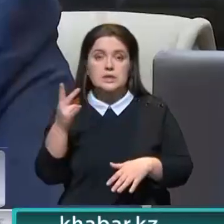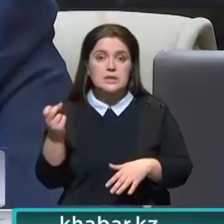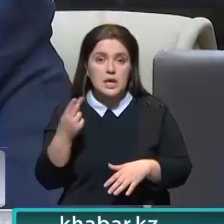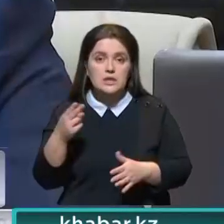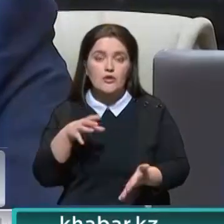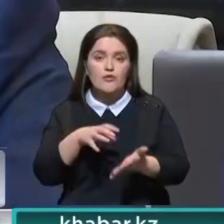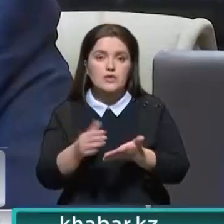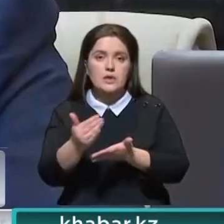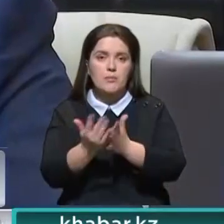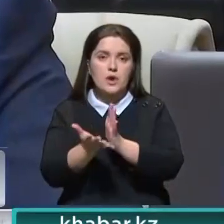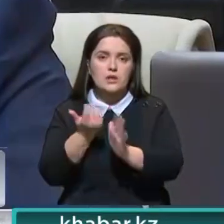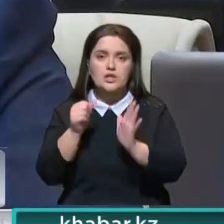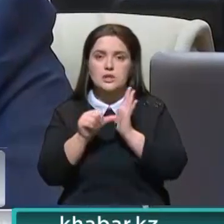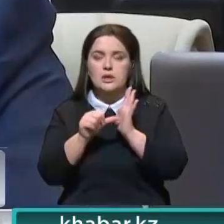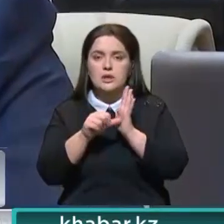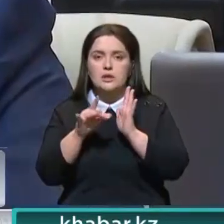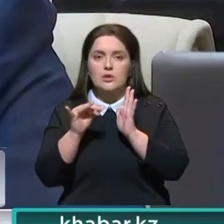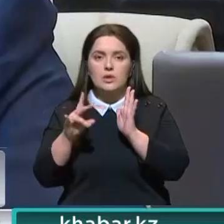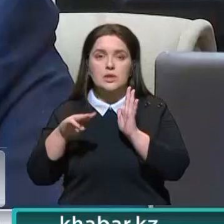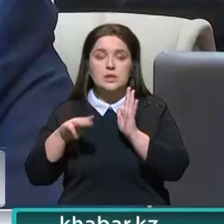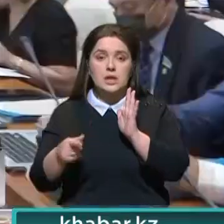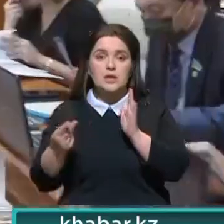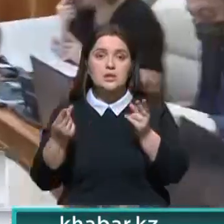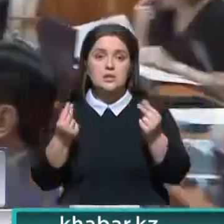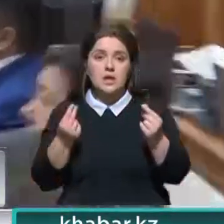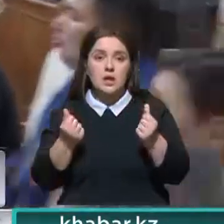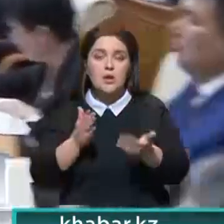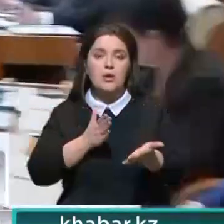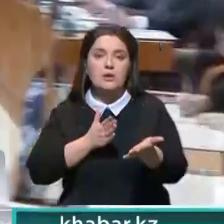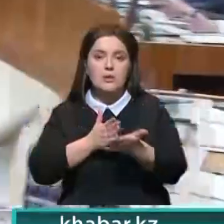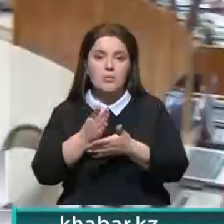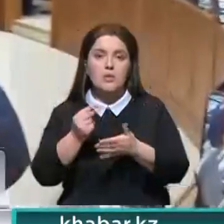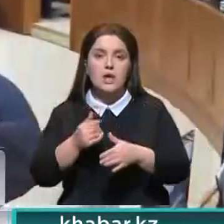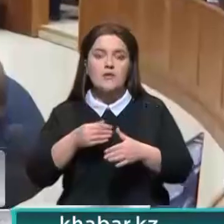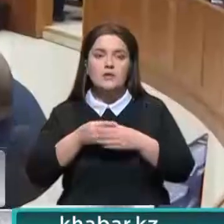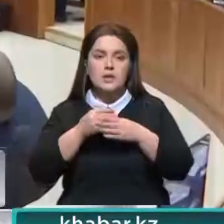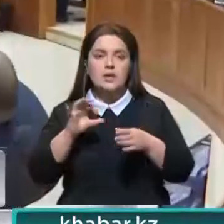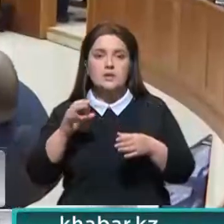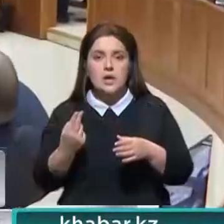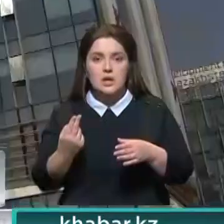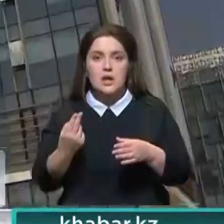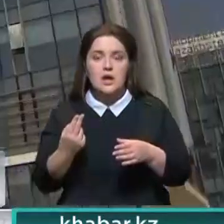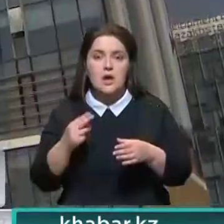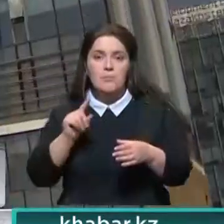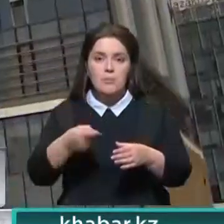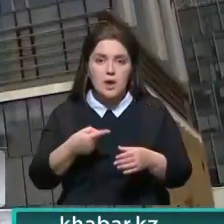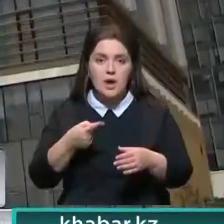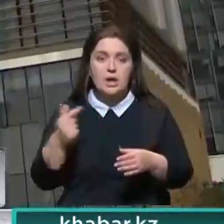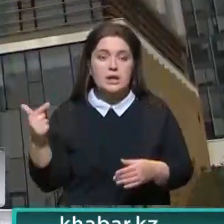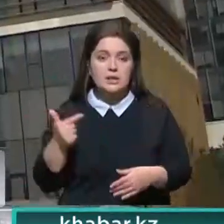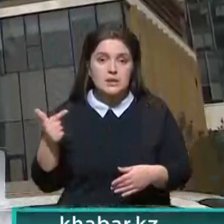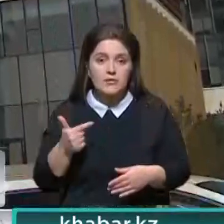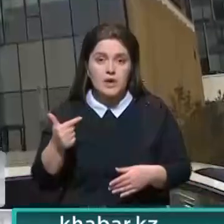из нацфонда собираются изъять более 6 триллионов тенге. Эти средства предлагают направить на финансирование социальных обязательств.